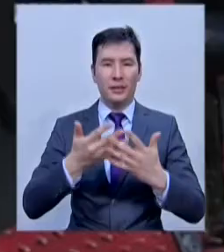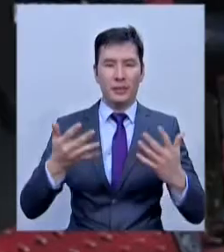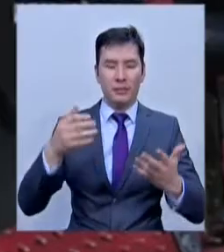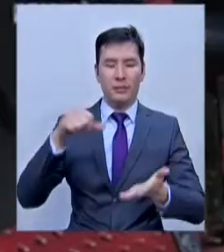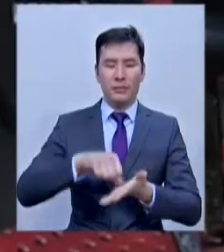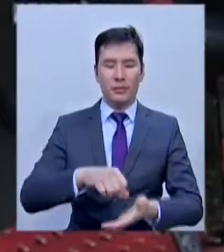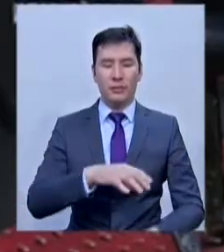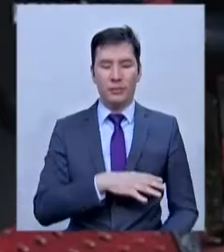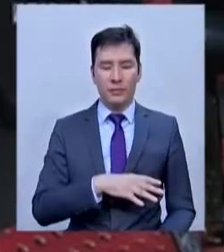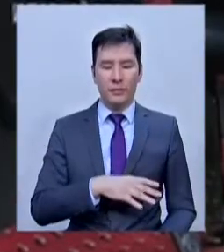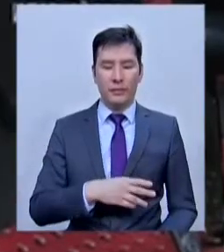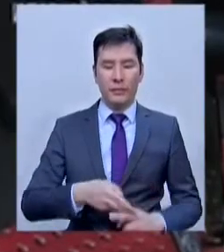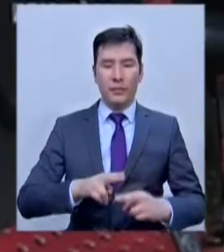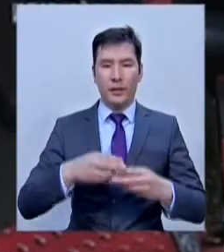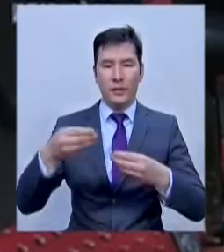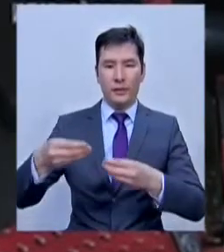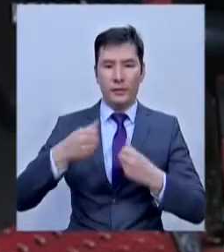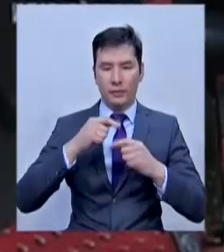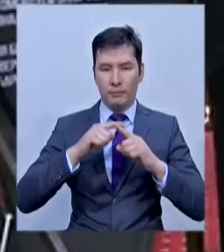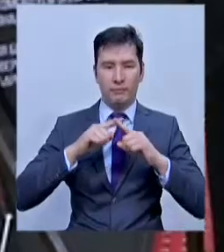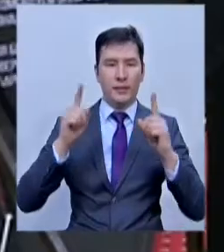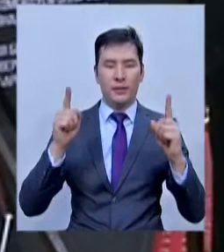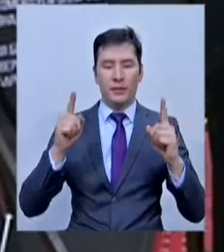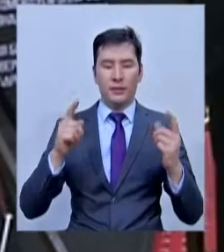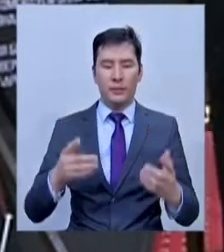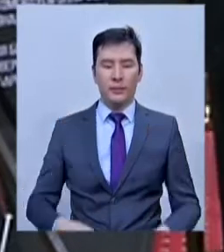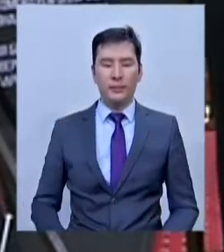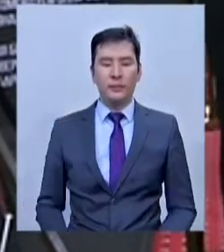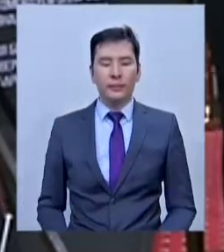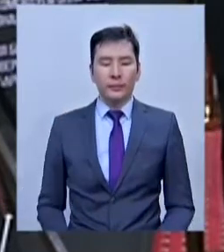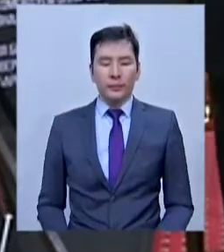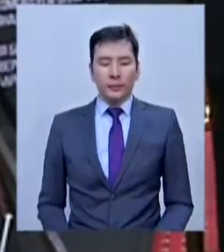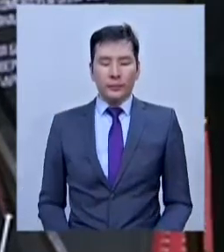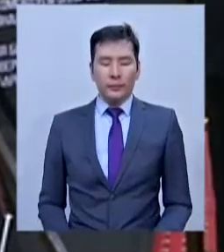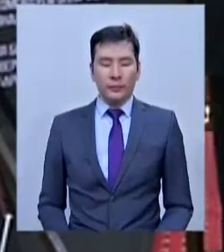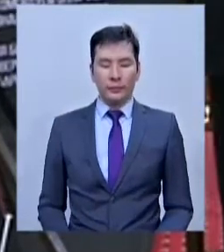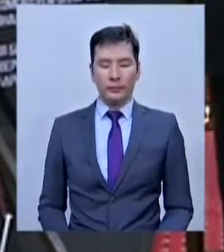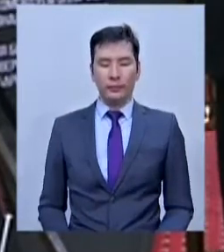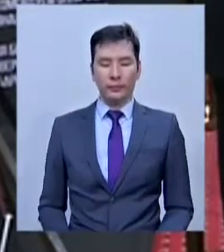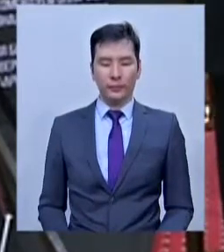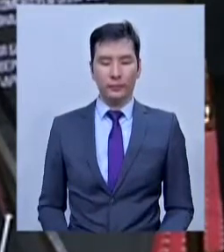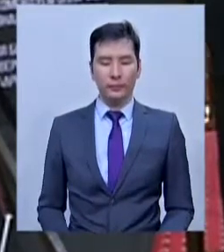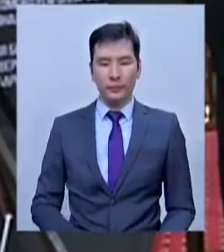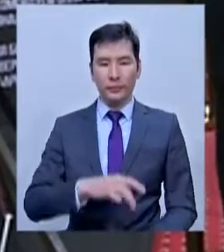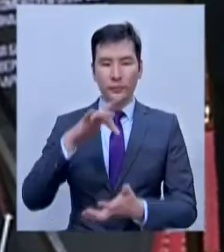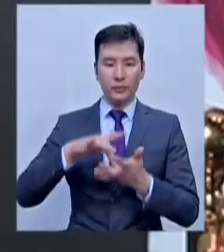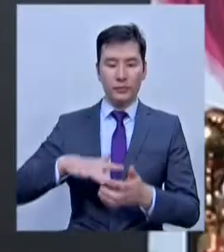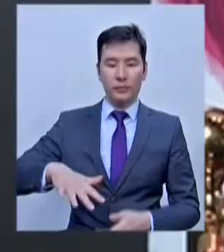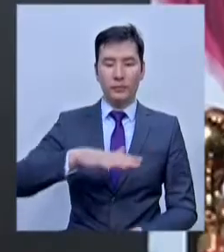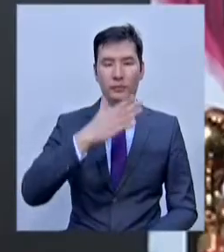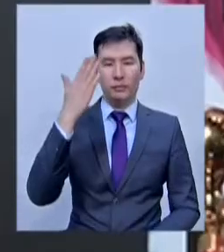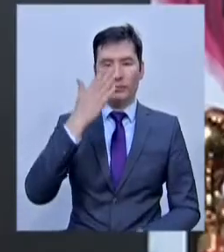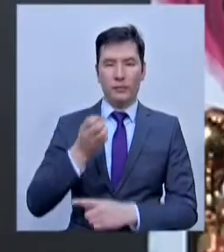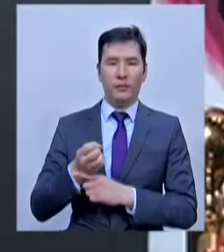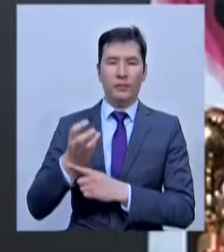Көрермен әсерлі көрініспен қазақ тіліндегі жоғары санатты дубляждың керемет үйлесімін қаламыздағы барлық кинотеатрлардан тамашалай